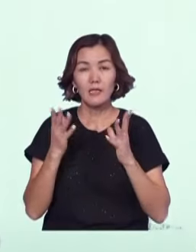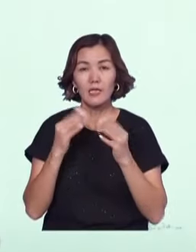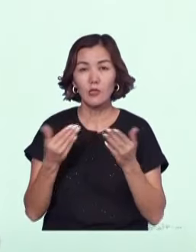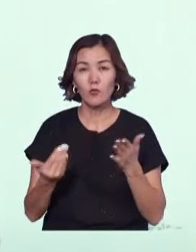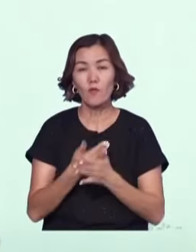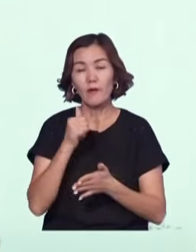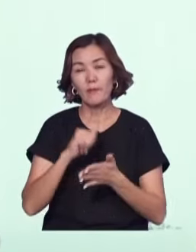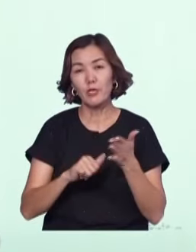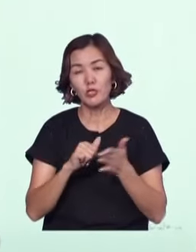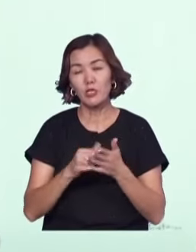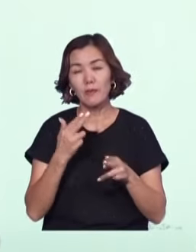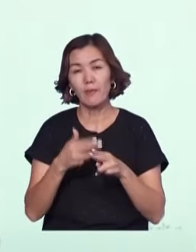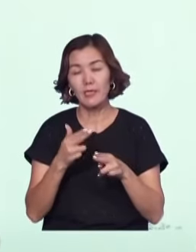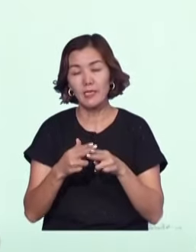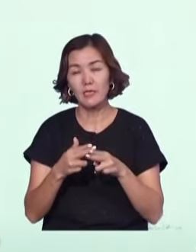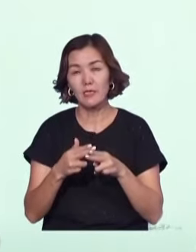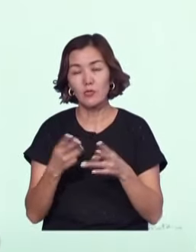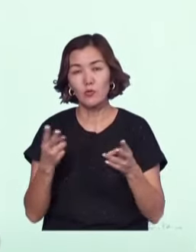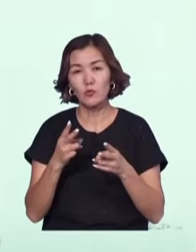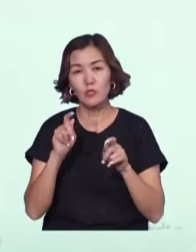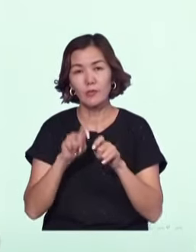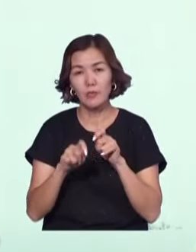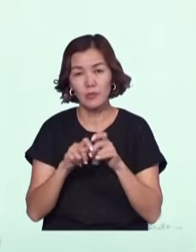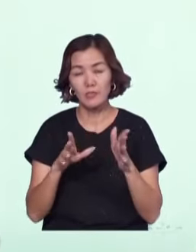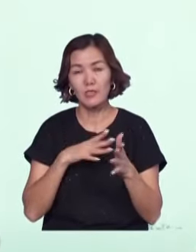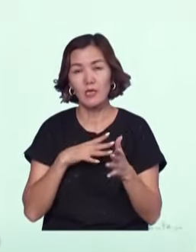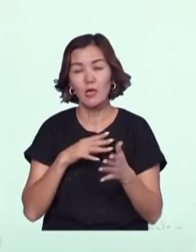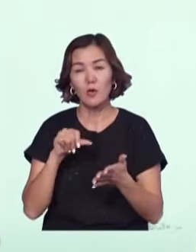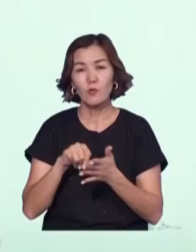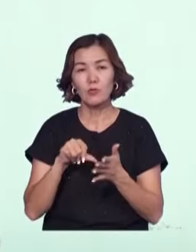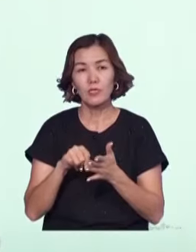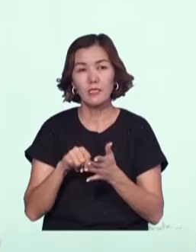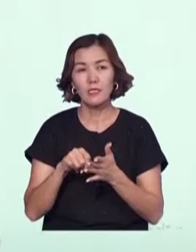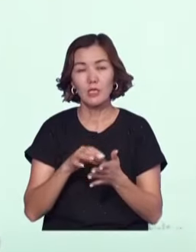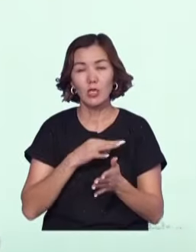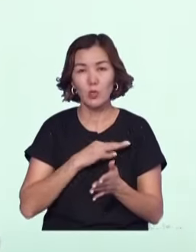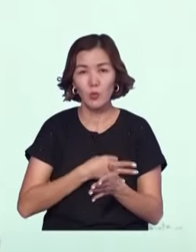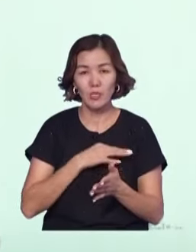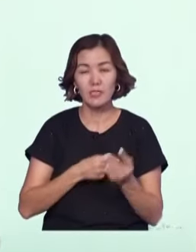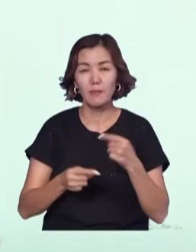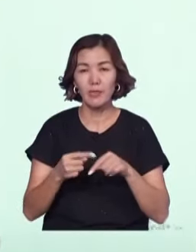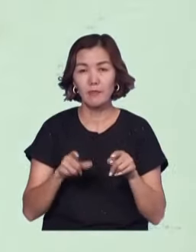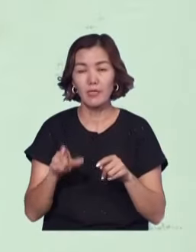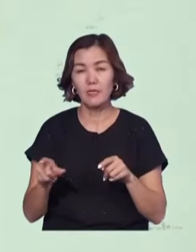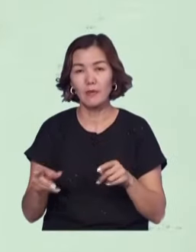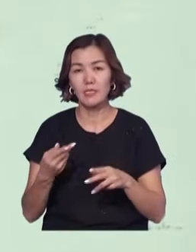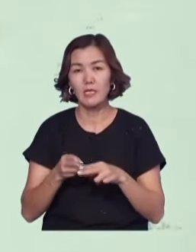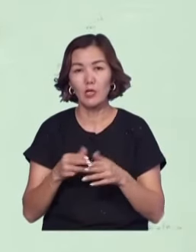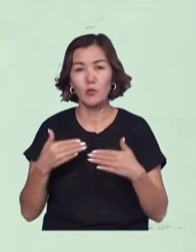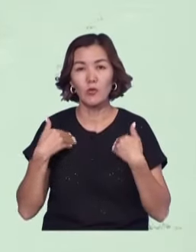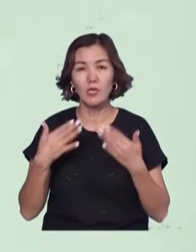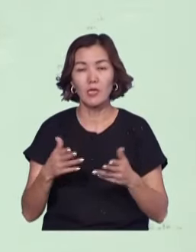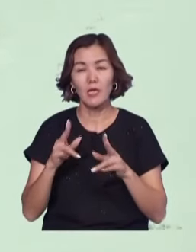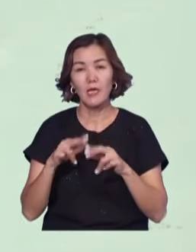причин административных барьеров. Это подразумевает, что среди участников нашей группы есть как юристы, так и предприниматели, которые представляют свои